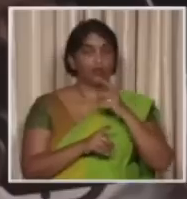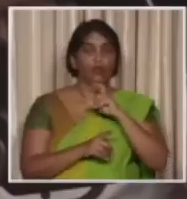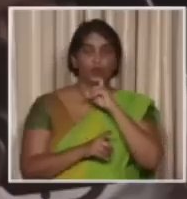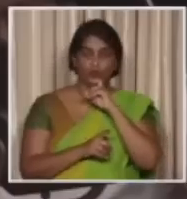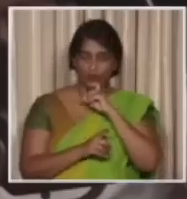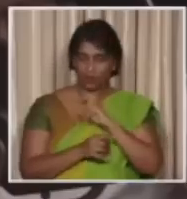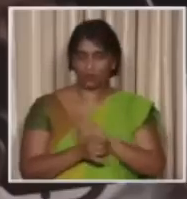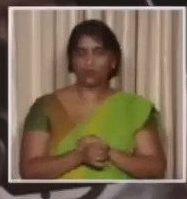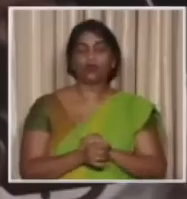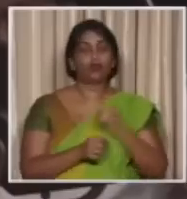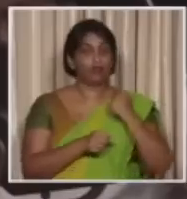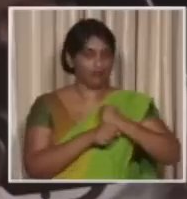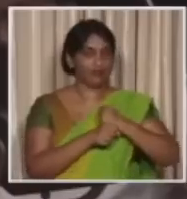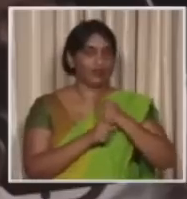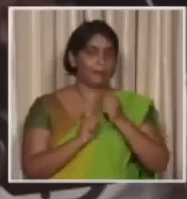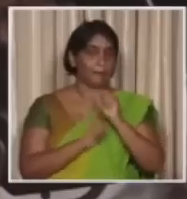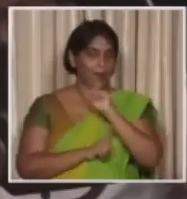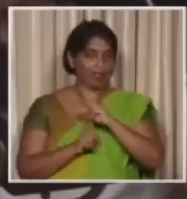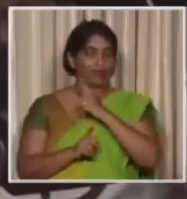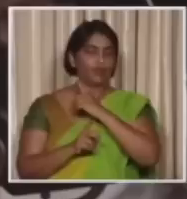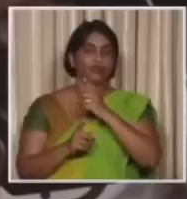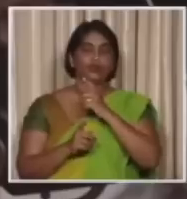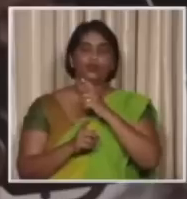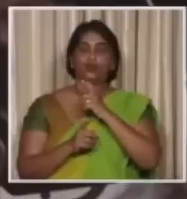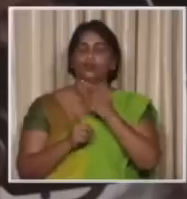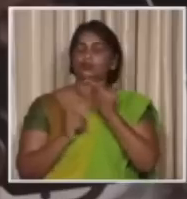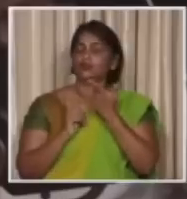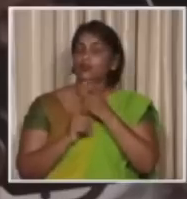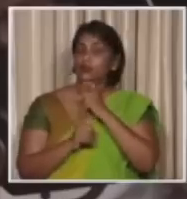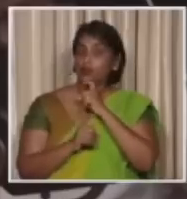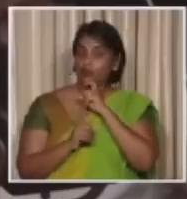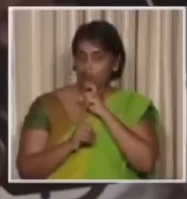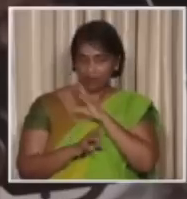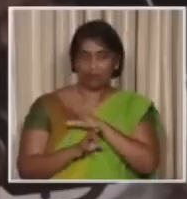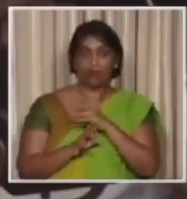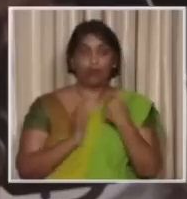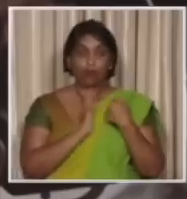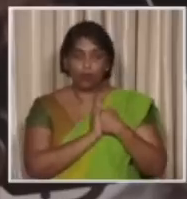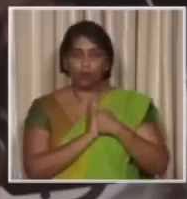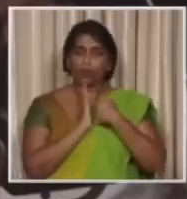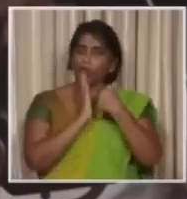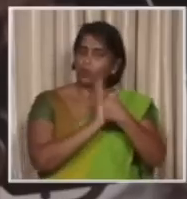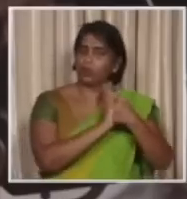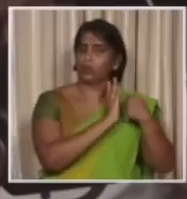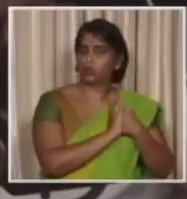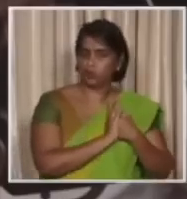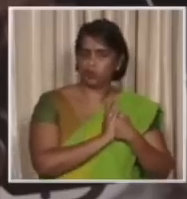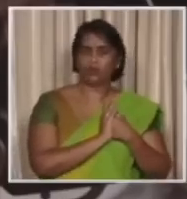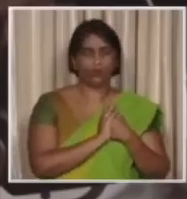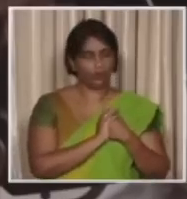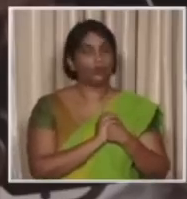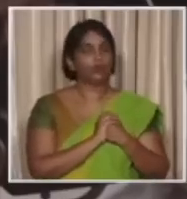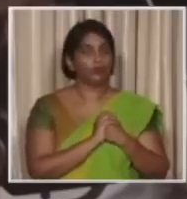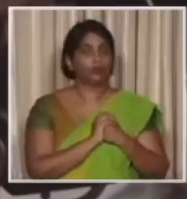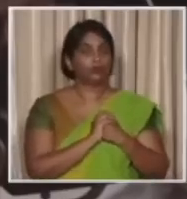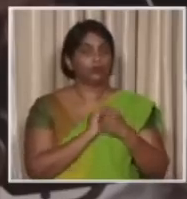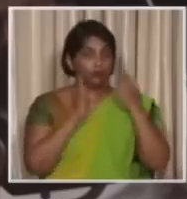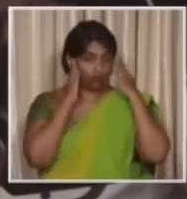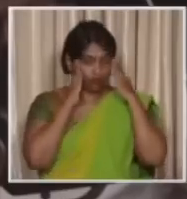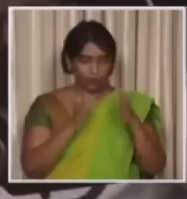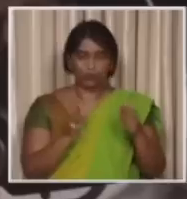තියෙනවා. ඒ හැම ආයතනයම අනිත් ආයතන දෙකට ගරු කළ යුතුයි. ඒ සීමාවන්